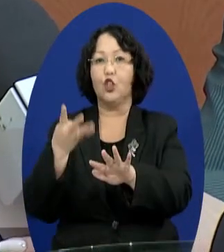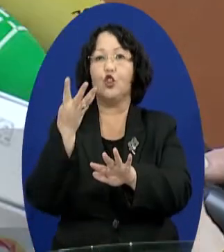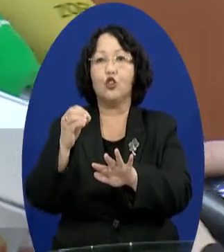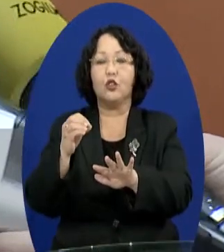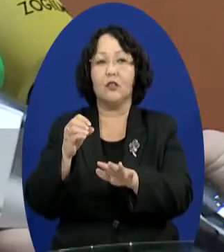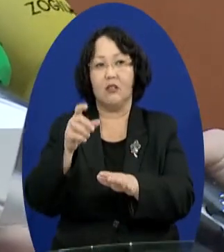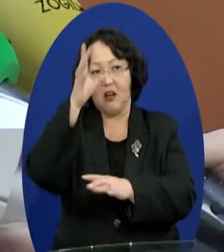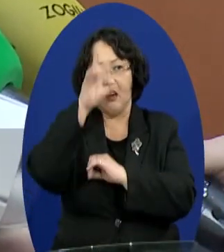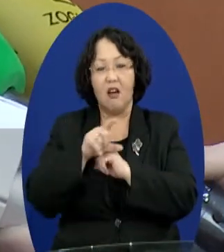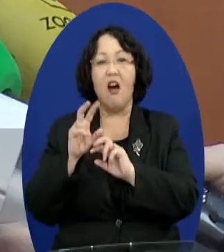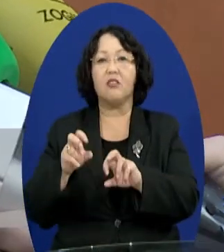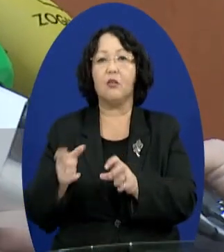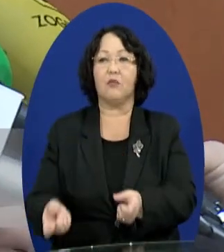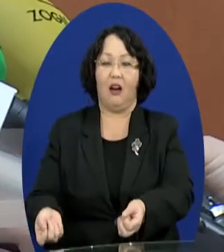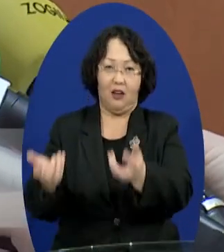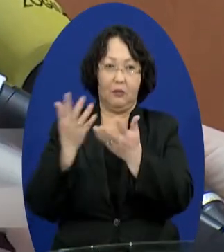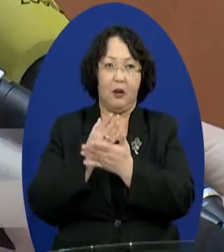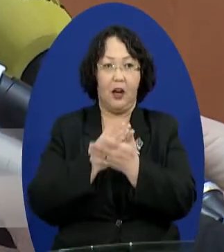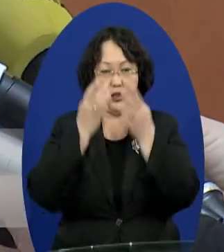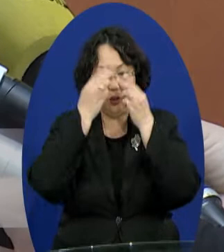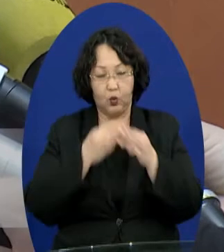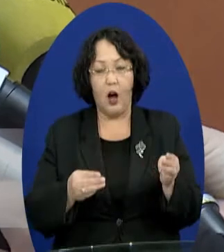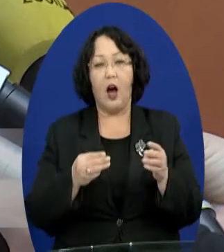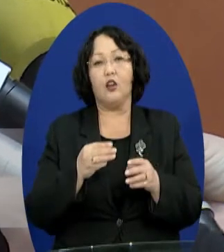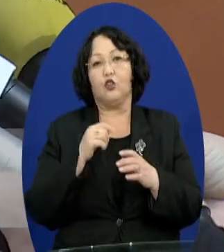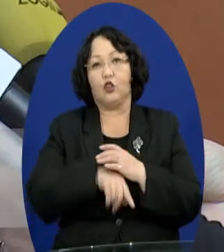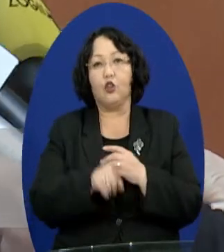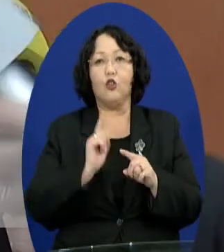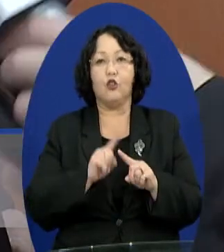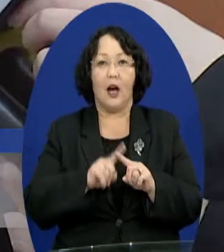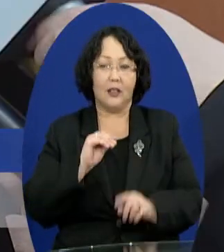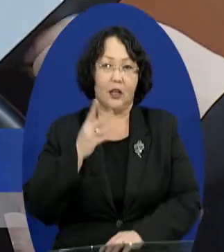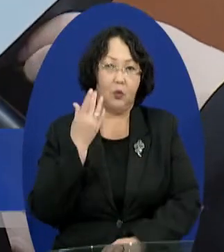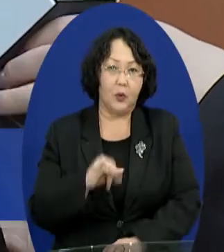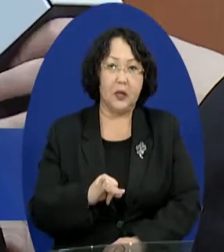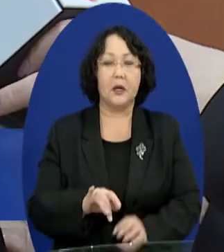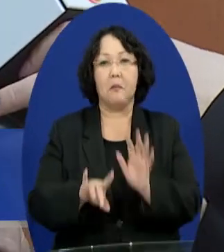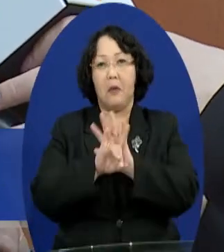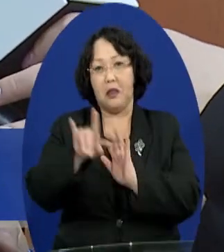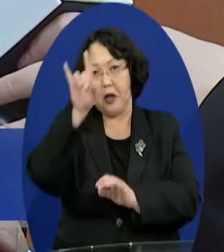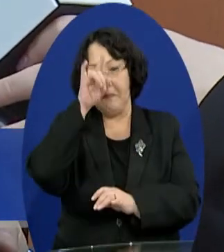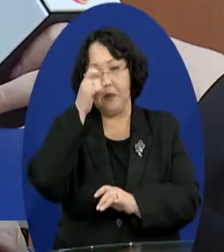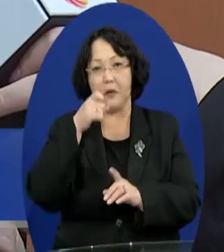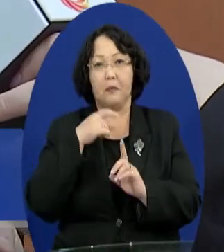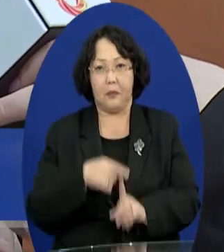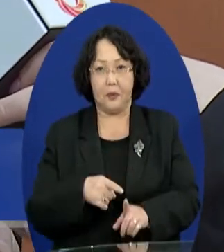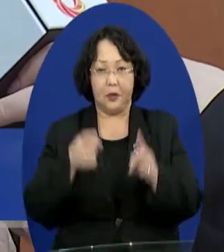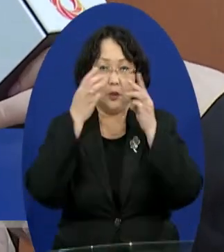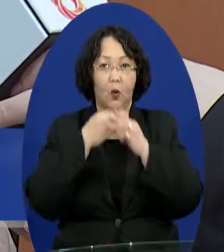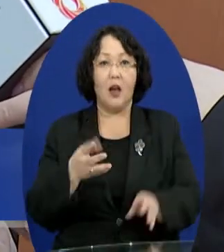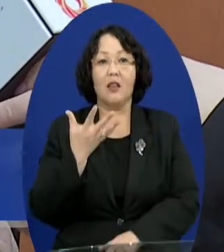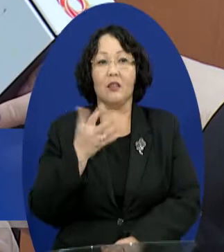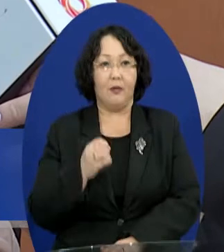гарсан байна. Шинжлэх ухааны тэр тусмаа хүлээж хүй. Мал эмнэлгийн салбарын шинжилгээ ухаанд 50 гаруй